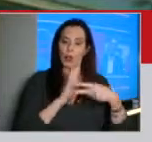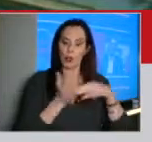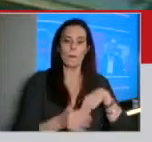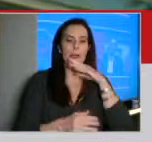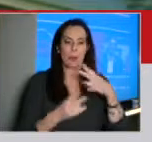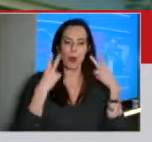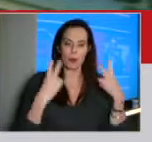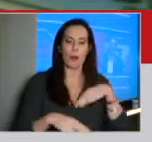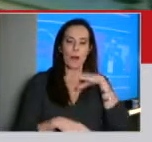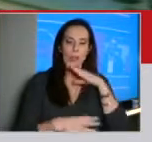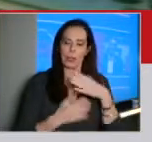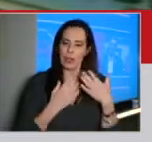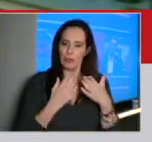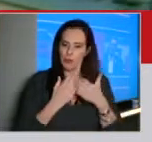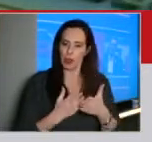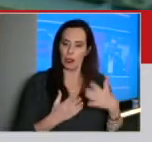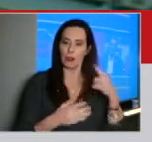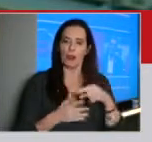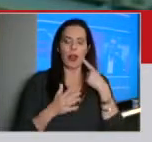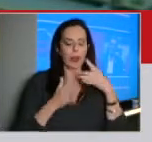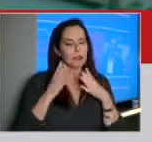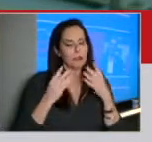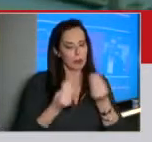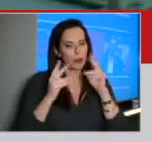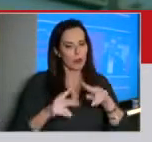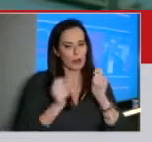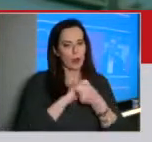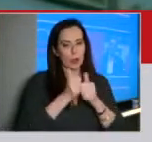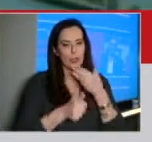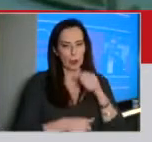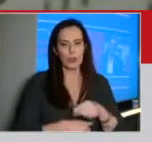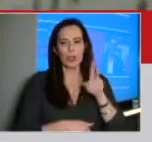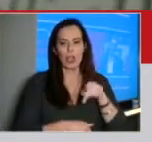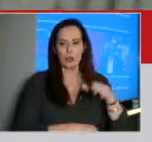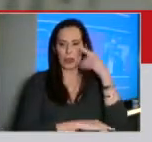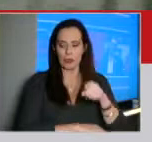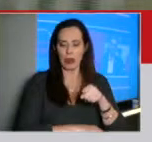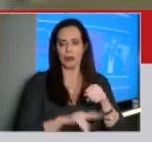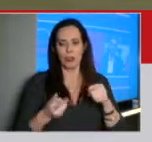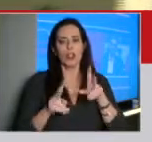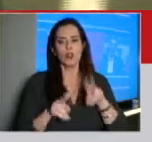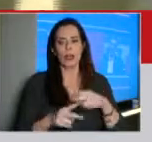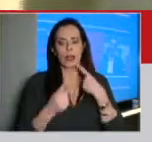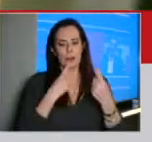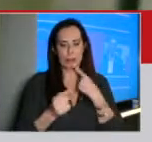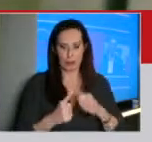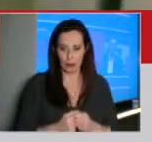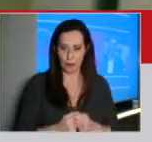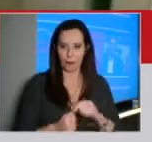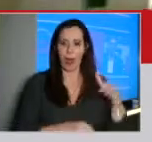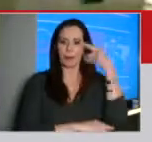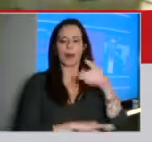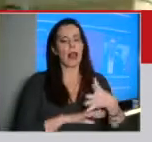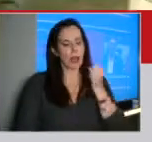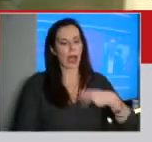מספיק משמעותיות, מספיק אפקטיביות, ולהצביע על הדרכים שבהם אפשר לשפר את הספורט הישראלי, יש כמדינה בצד השני שאפשר לנהל את המשא ומתן. המדינה